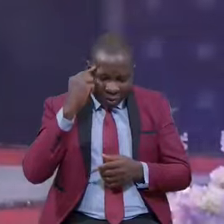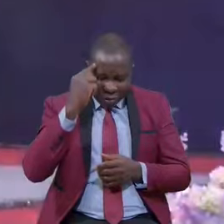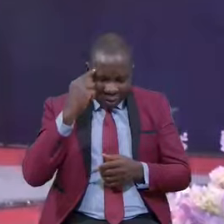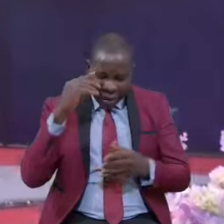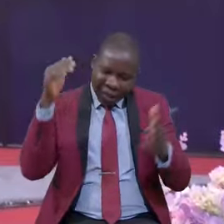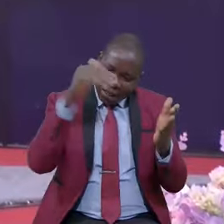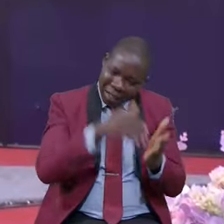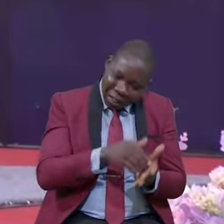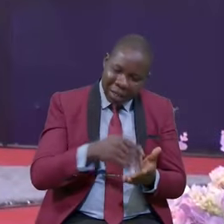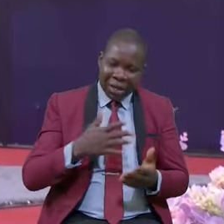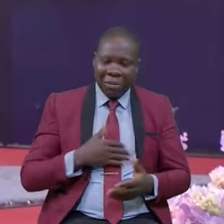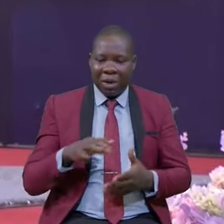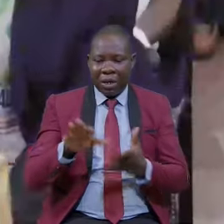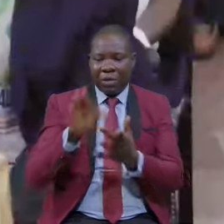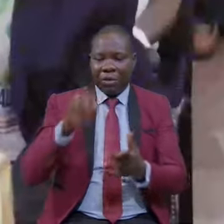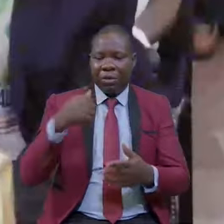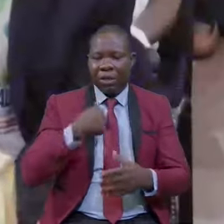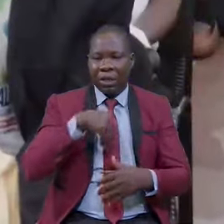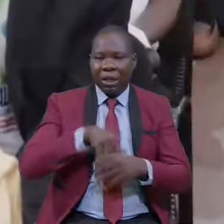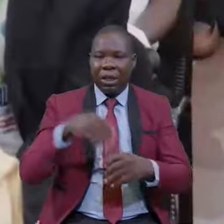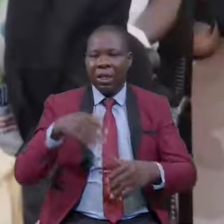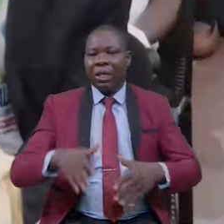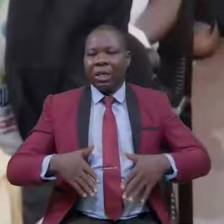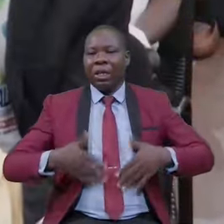C'est une tentation. Tu ne vas pas céder à cette tentation.